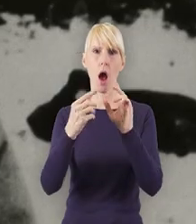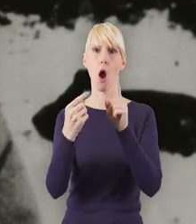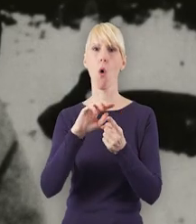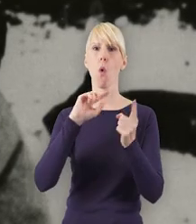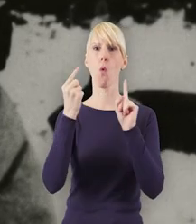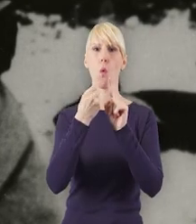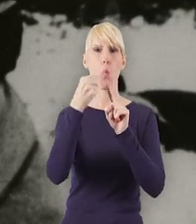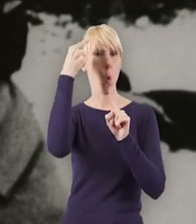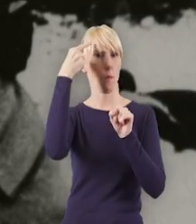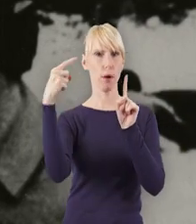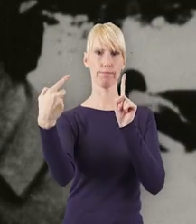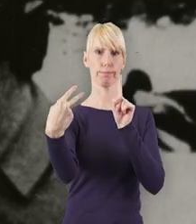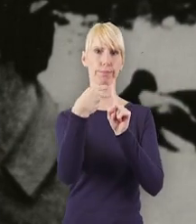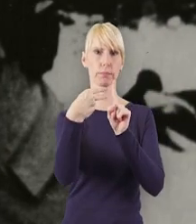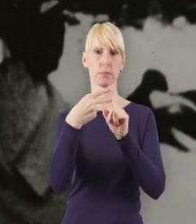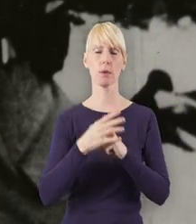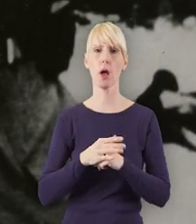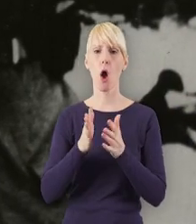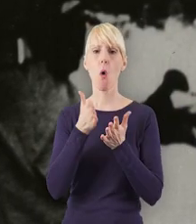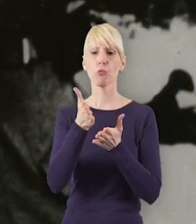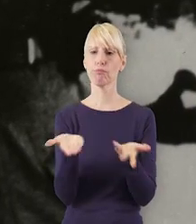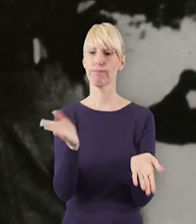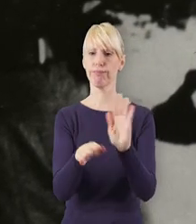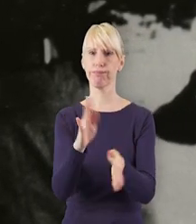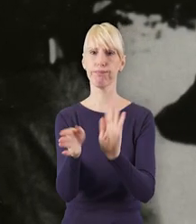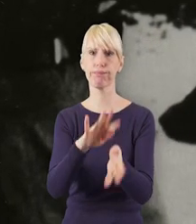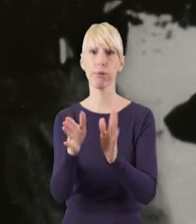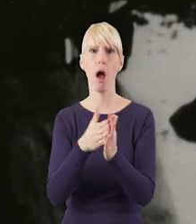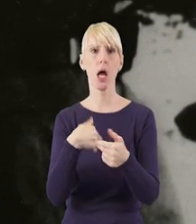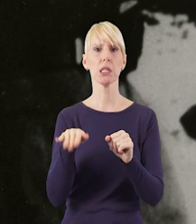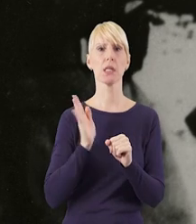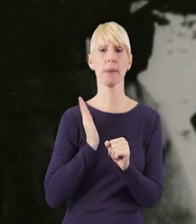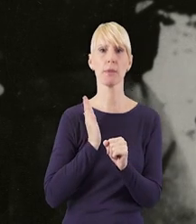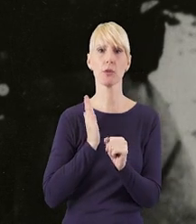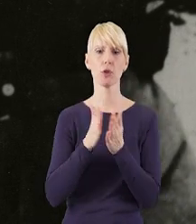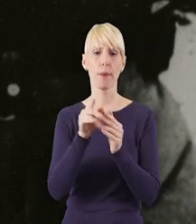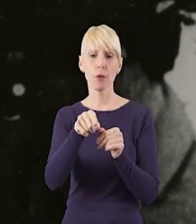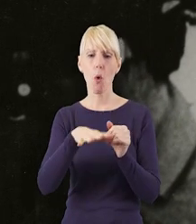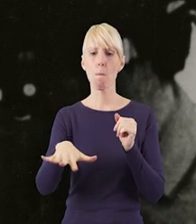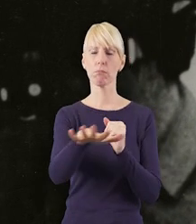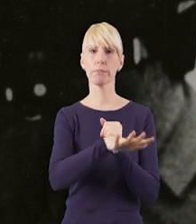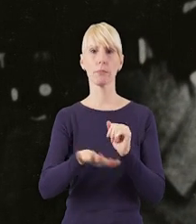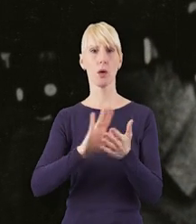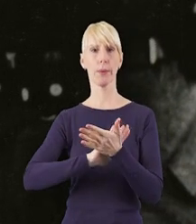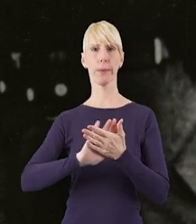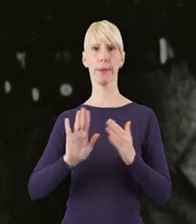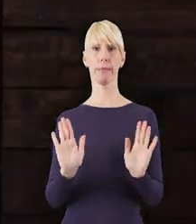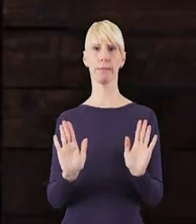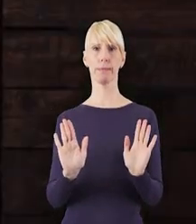głowy. Po dokonaniu egzekucji doły zasypywano i zabezpieczano, tak aby miejsce pozostało